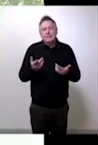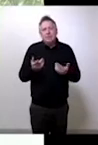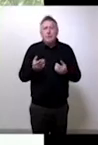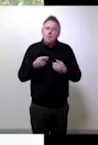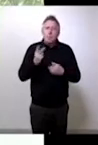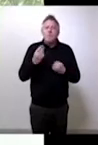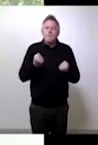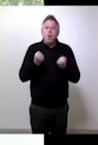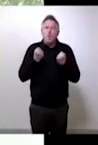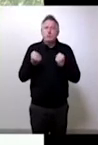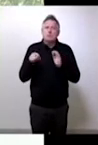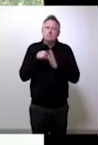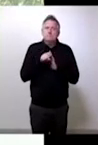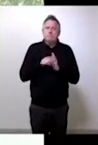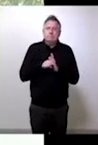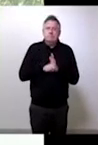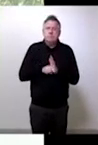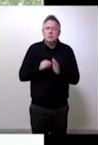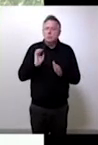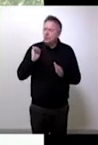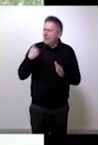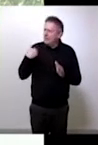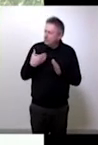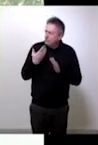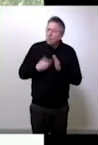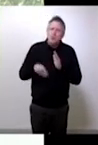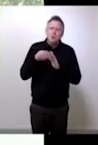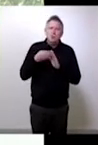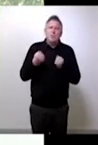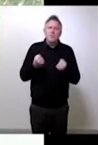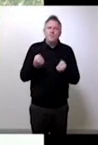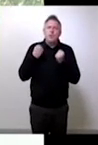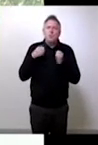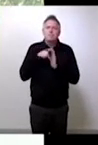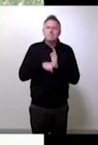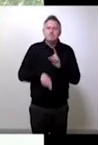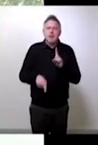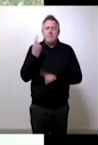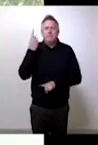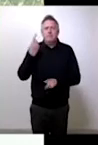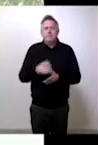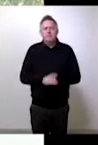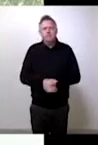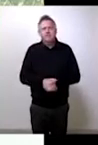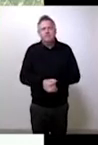étoffée qu'on l'avait jusqu'à présent. Et donc,